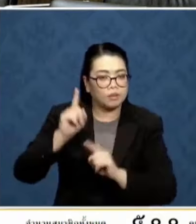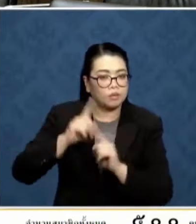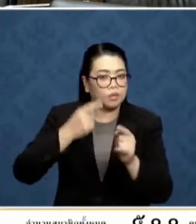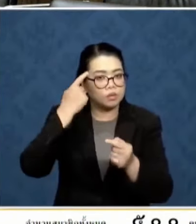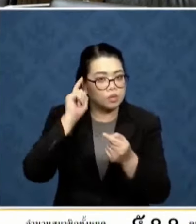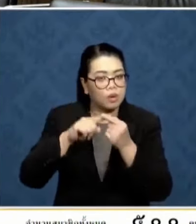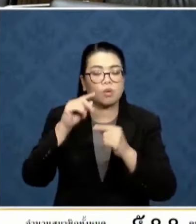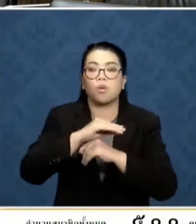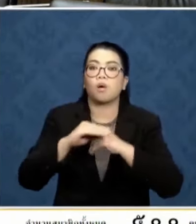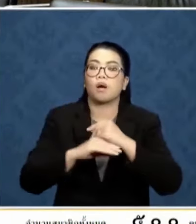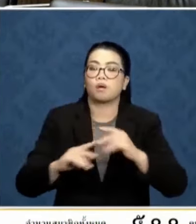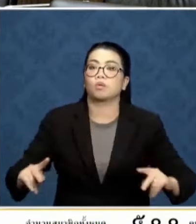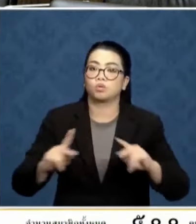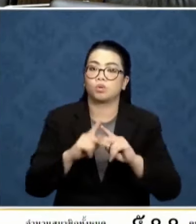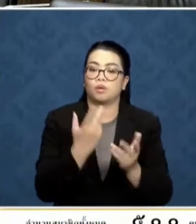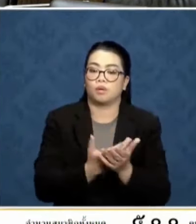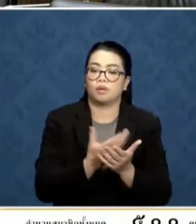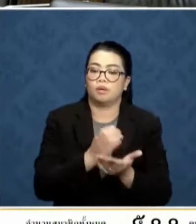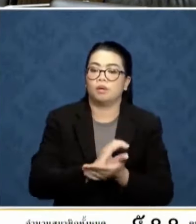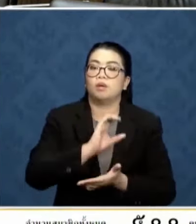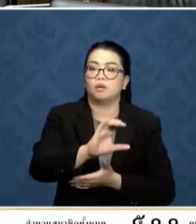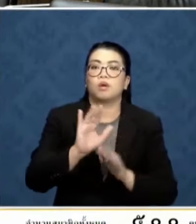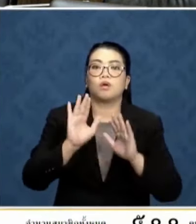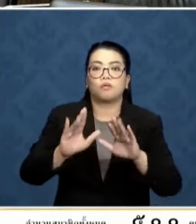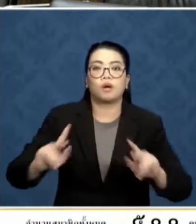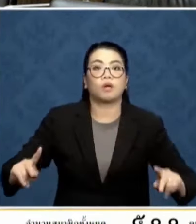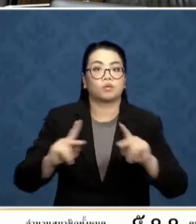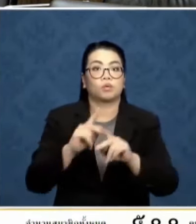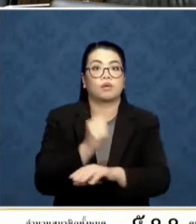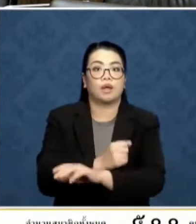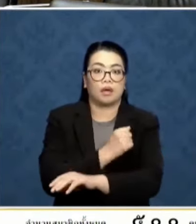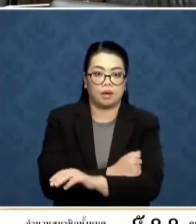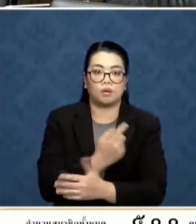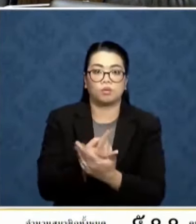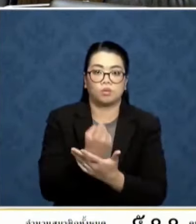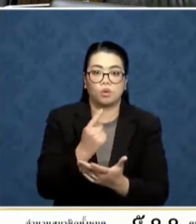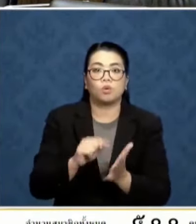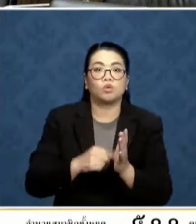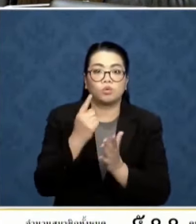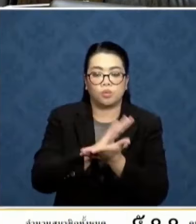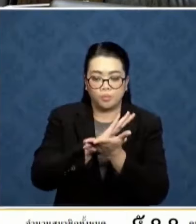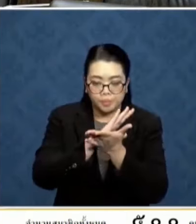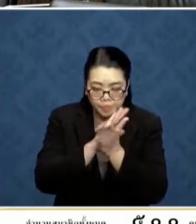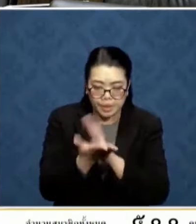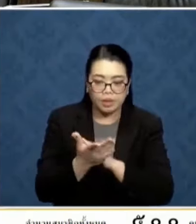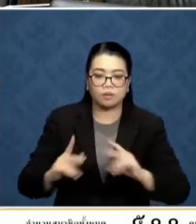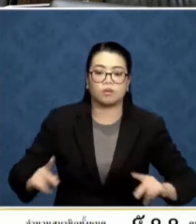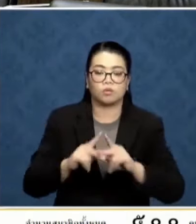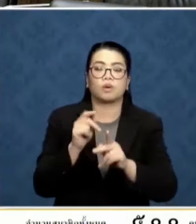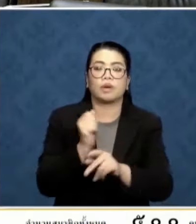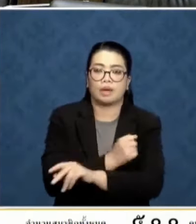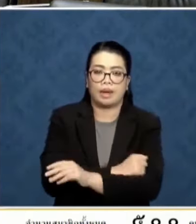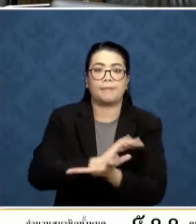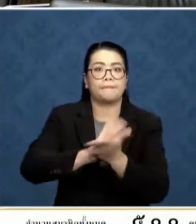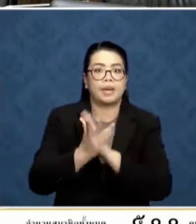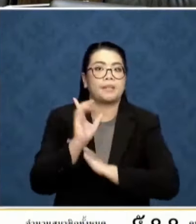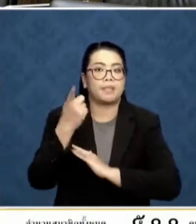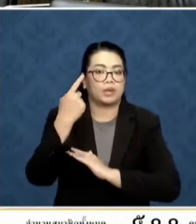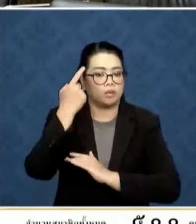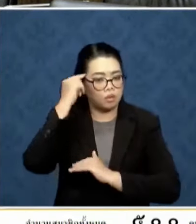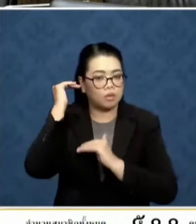ภายใต้กระทรวงแรงงานได้รับจัดสรรนะครับฝากไปถึงรัฐมนตรีกระทรวงแรงงานนะครับให้เป็นผู้ที่เริ่มเปลี่ยนบทบาทของกระทรวงแรงงานครับโดยท่านต้องเป็นผู้